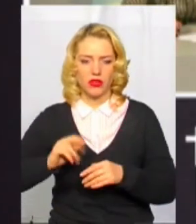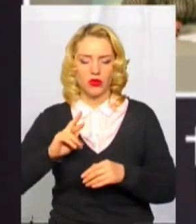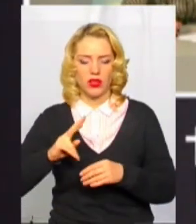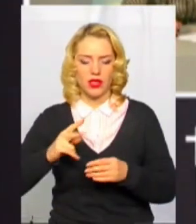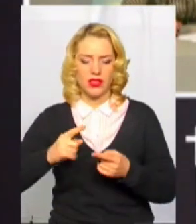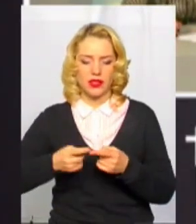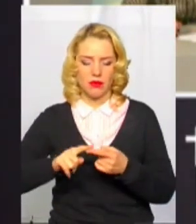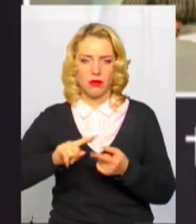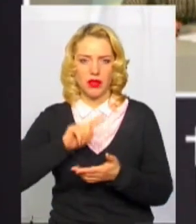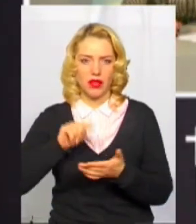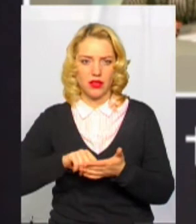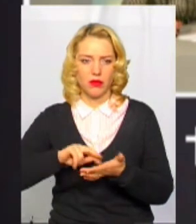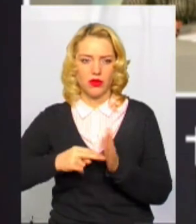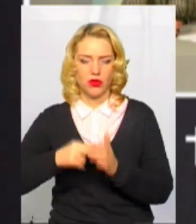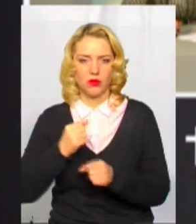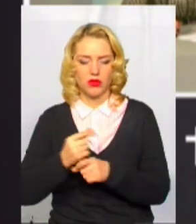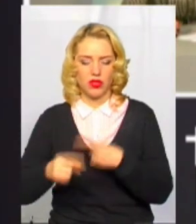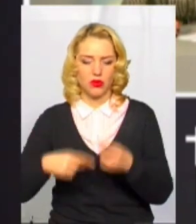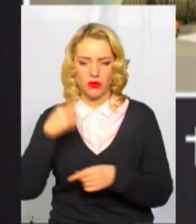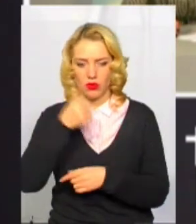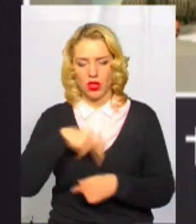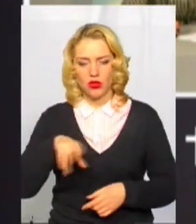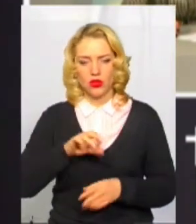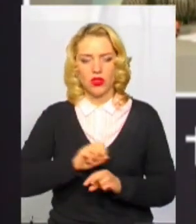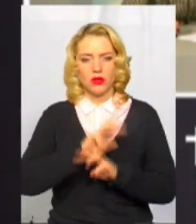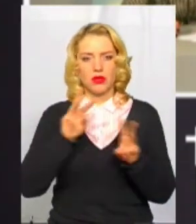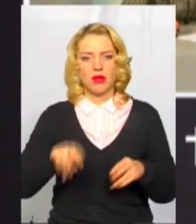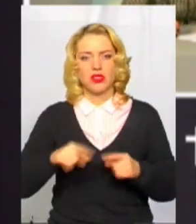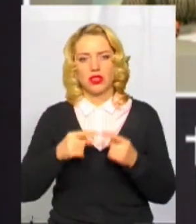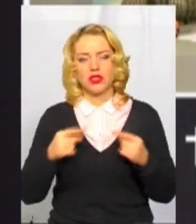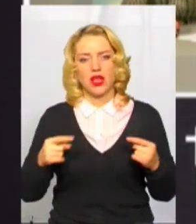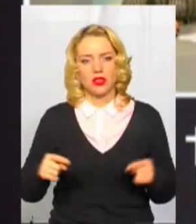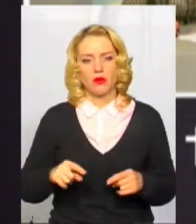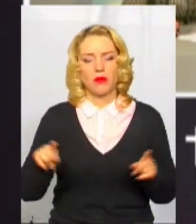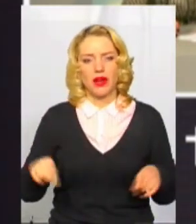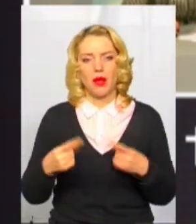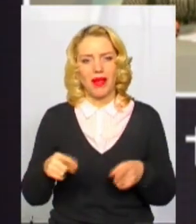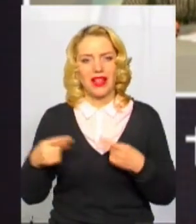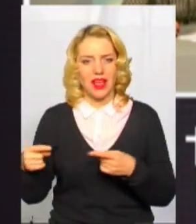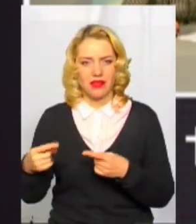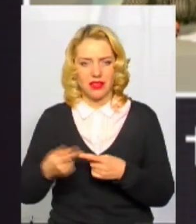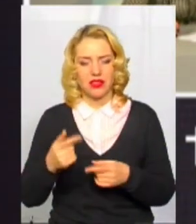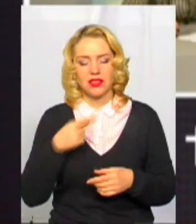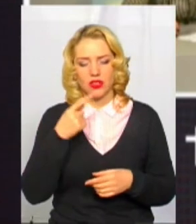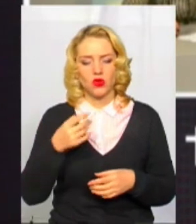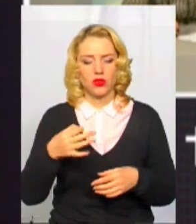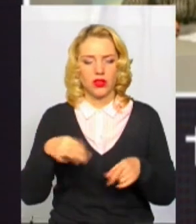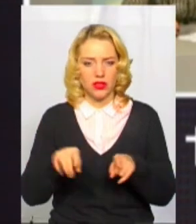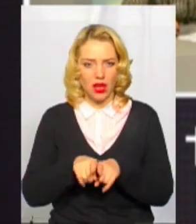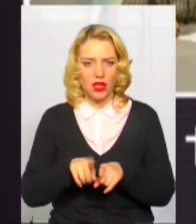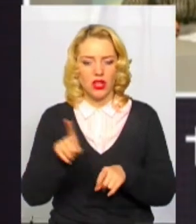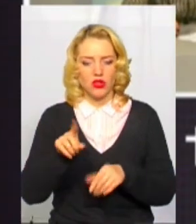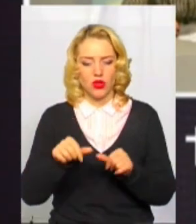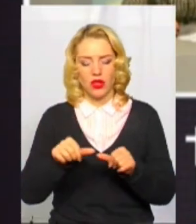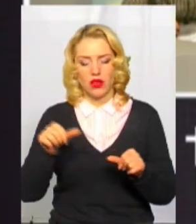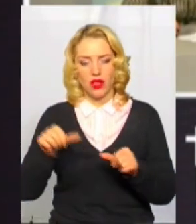питанням працювати в наступному році? Дякую. Щодо забезпечення засобів реабілітації, скажу так, що буквально на тому тижні ми